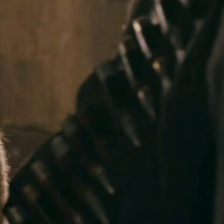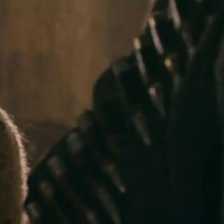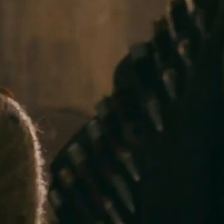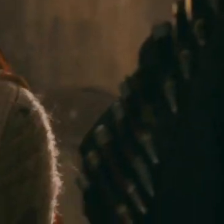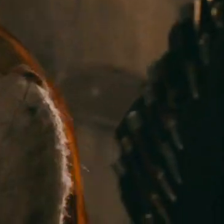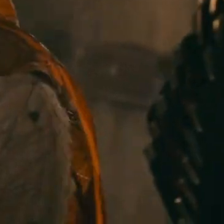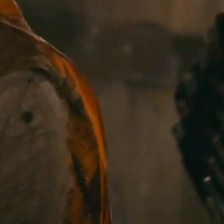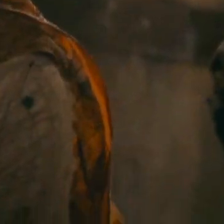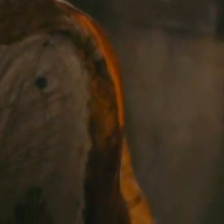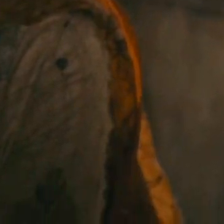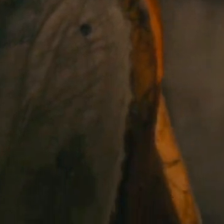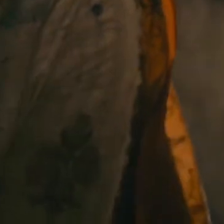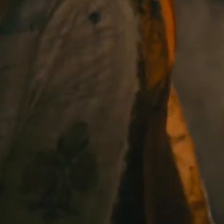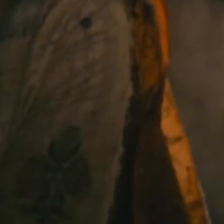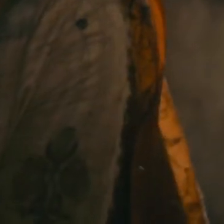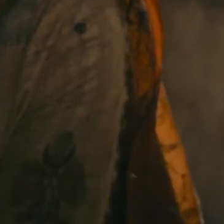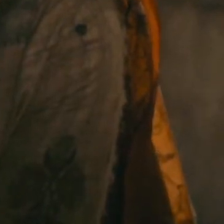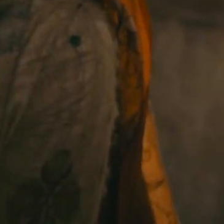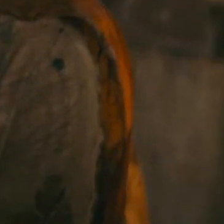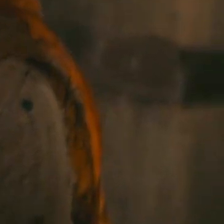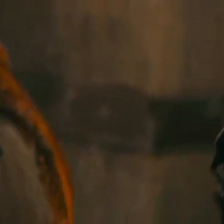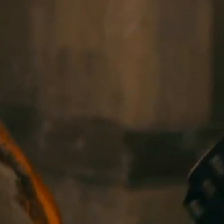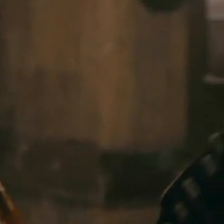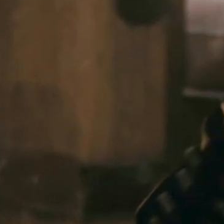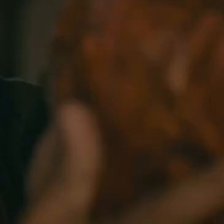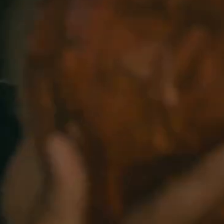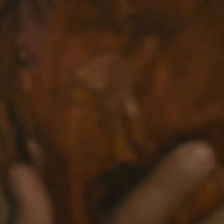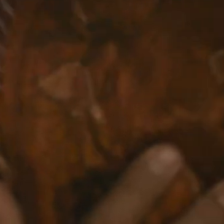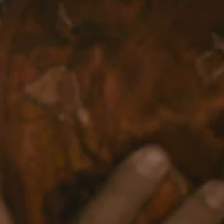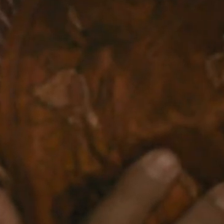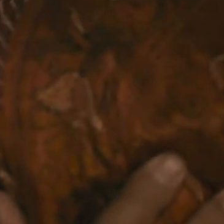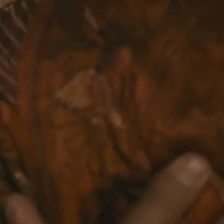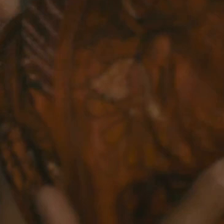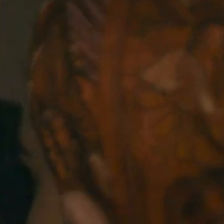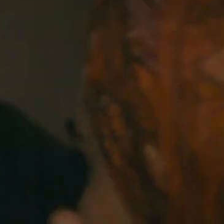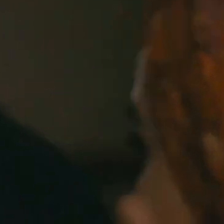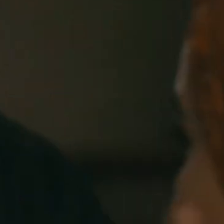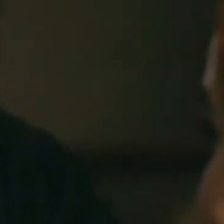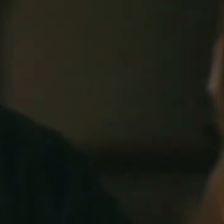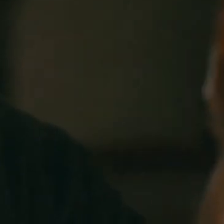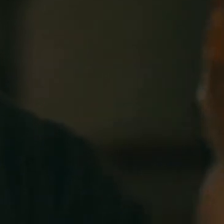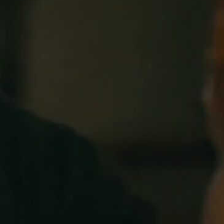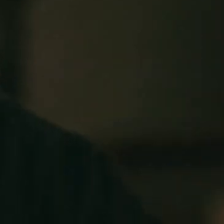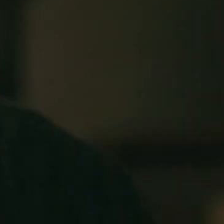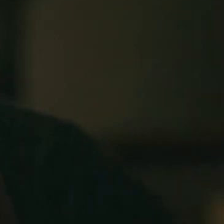Geride duran Zeynep de elini öptü. Hüsrev sıcacık gülümsemesiyle alnından öptü.